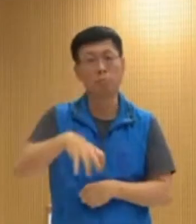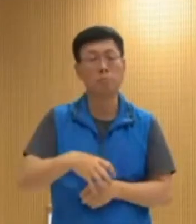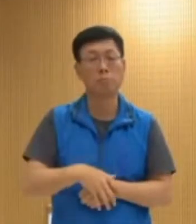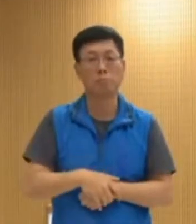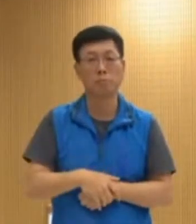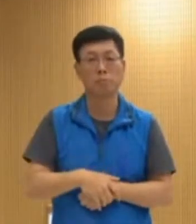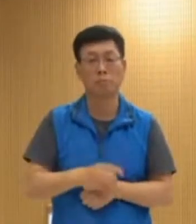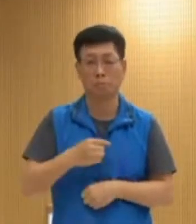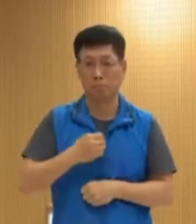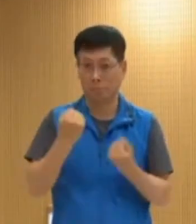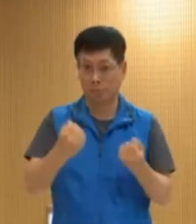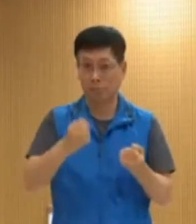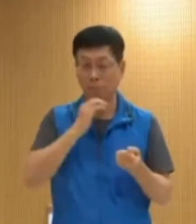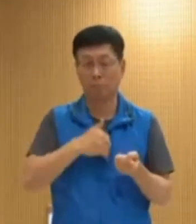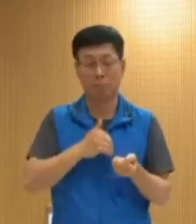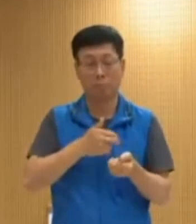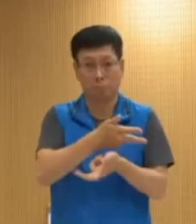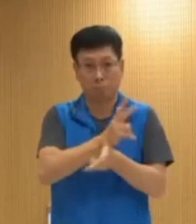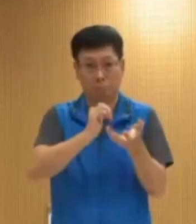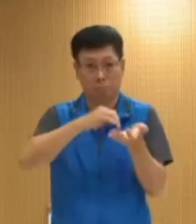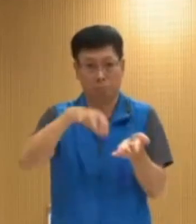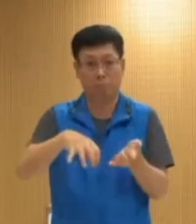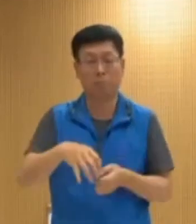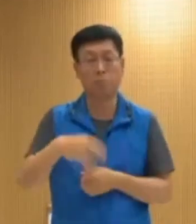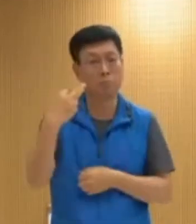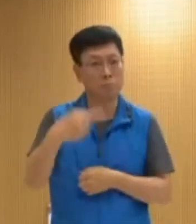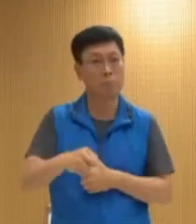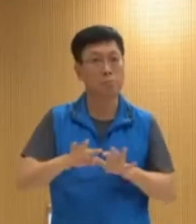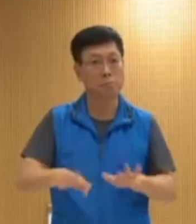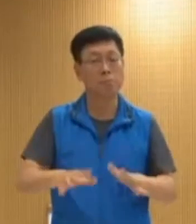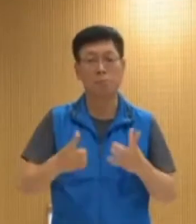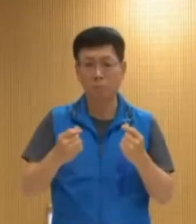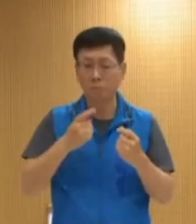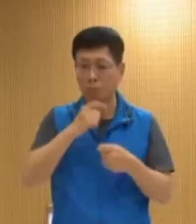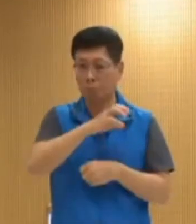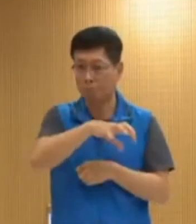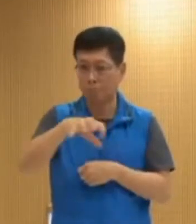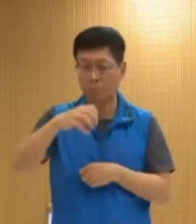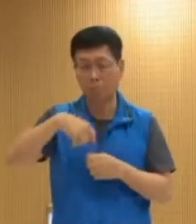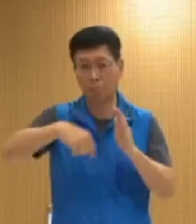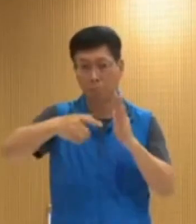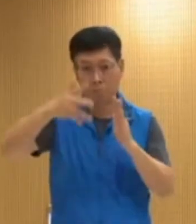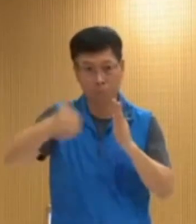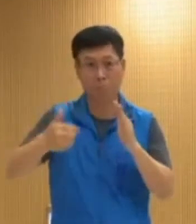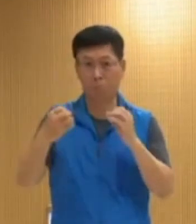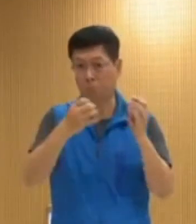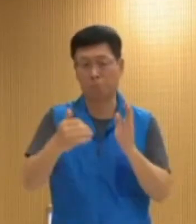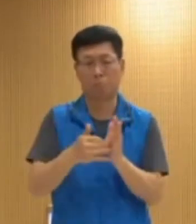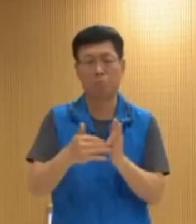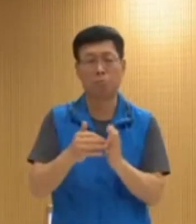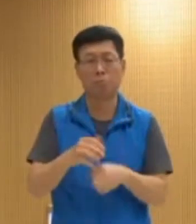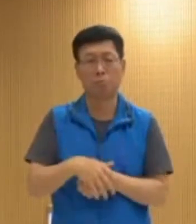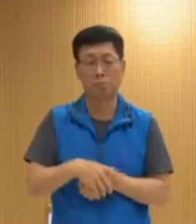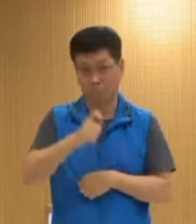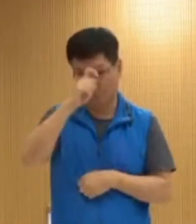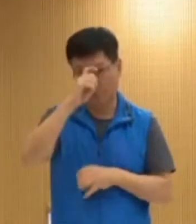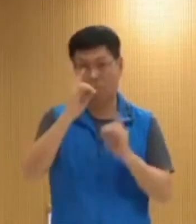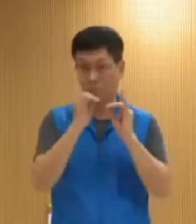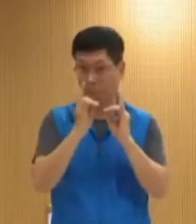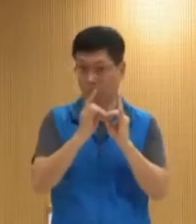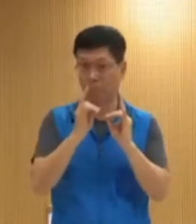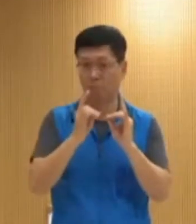点在我们的板桥院区。同时今天也跟各院长讨论，为了让病床